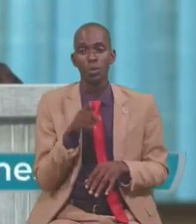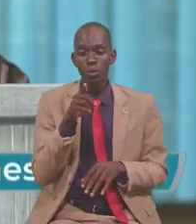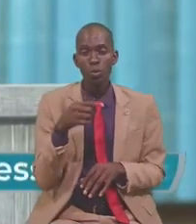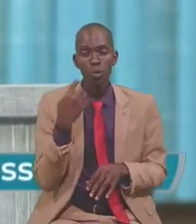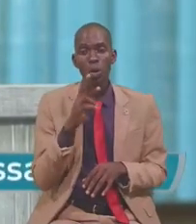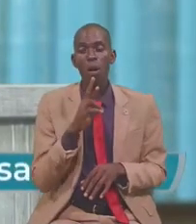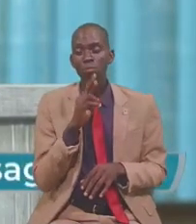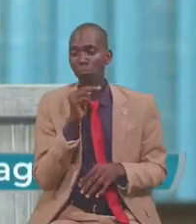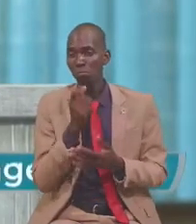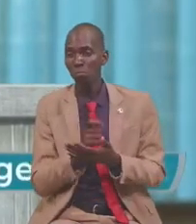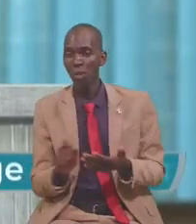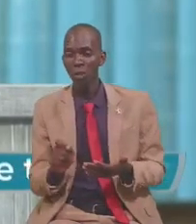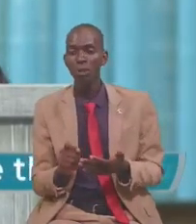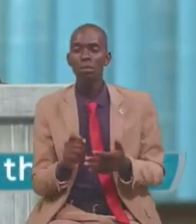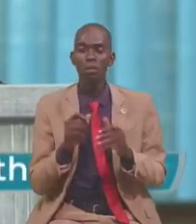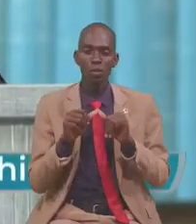prendre